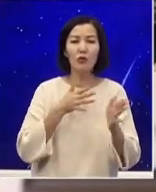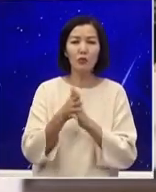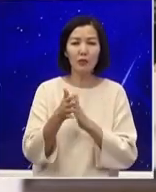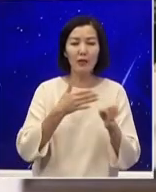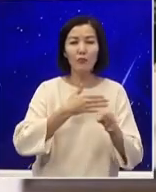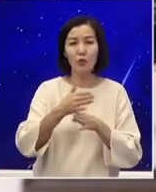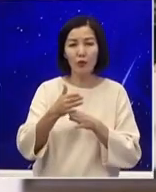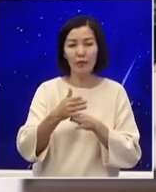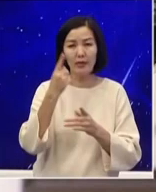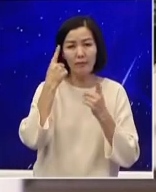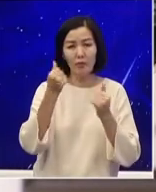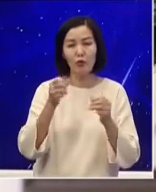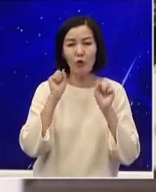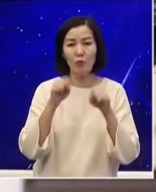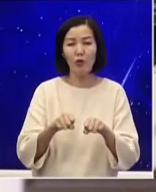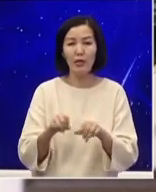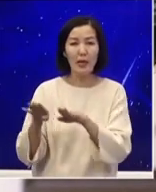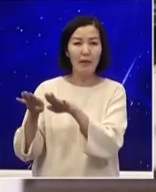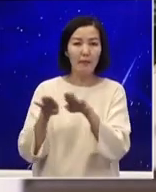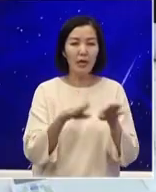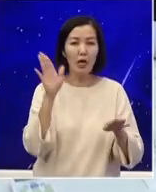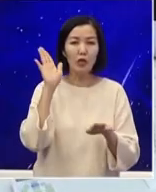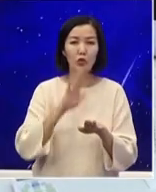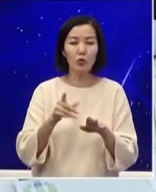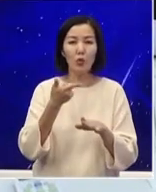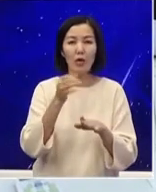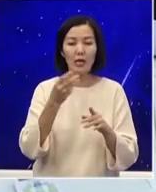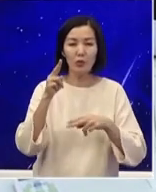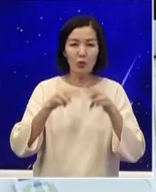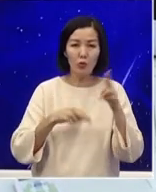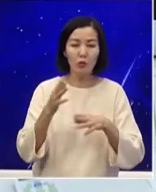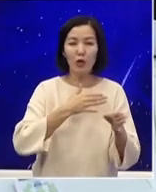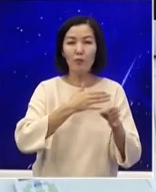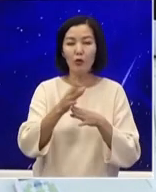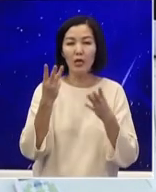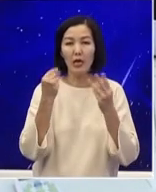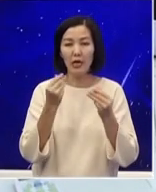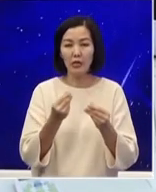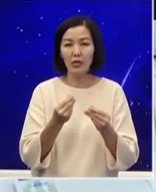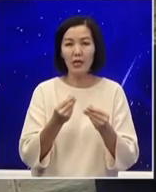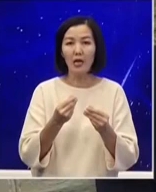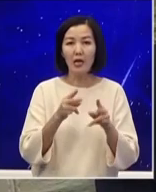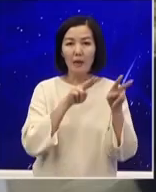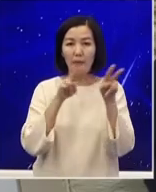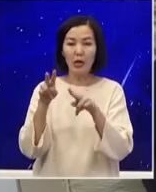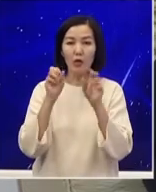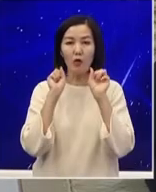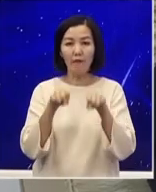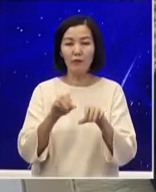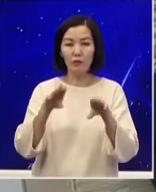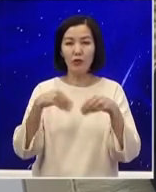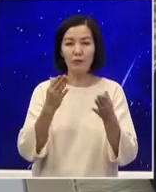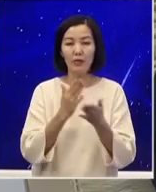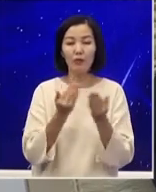біле алады. Бірыңғай платформа жол, су, газ бен құрылыс жұмыстарына бөлінген қаржыны ашық бақылауға мүмкіндік